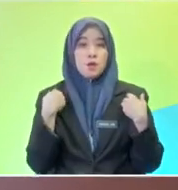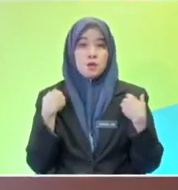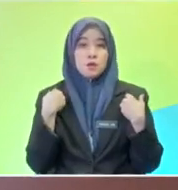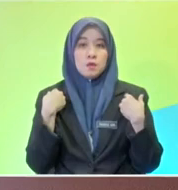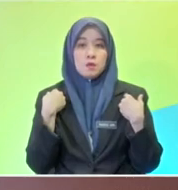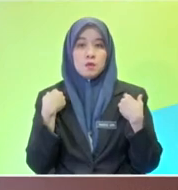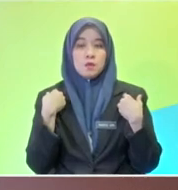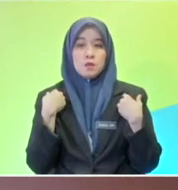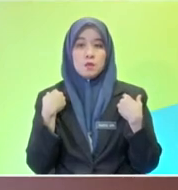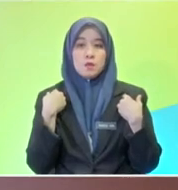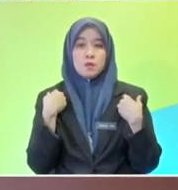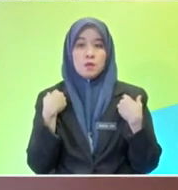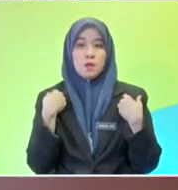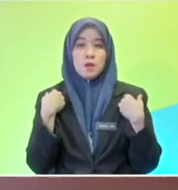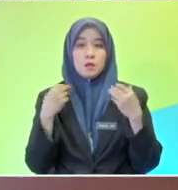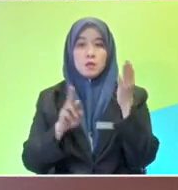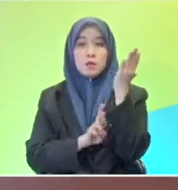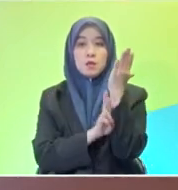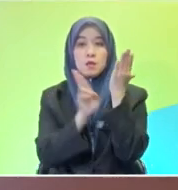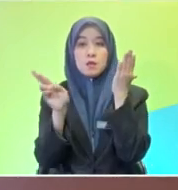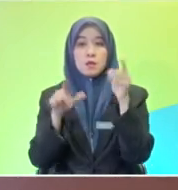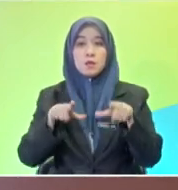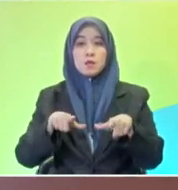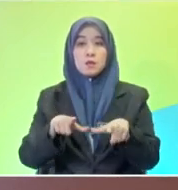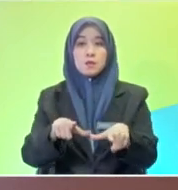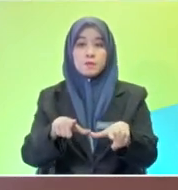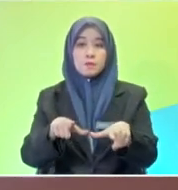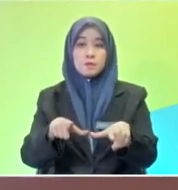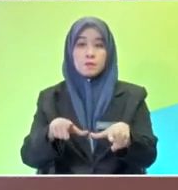kering. Dah kering. Okey, ranting kayu ni.